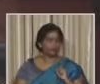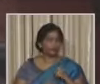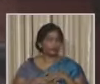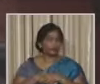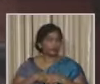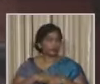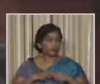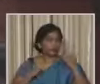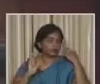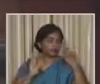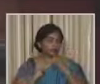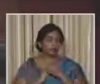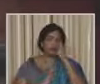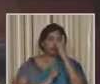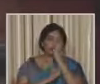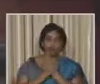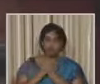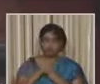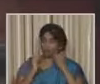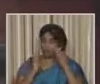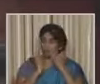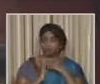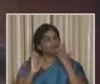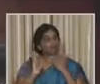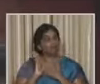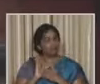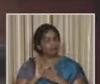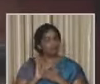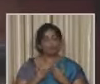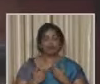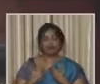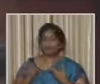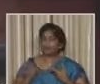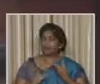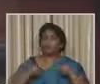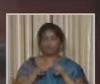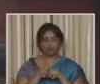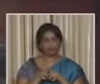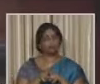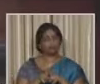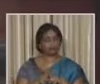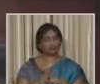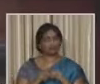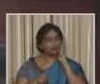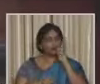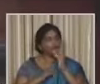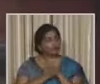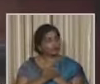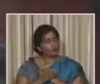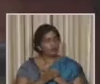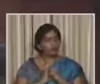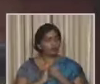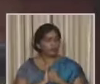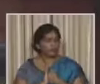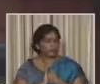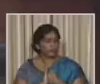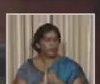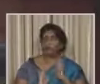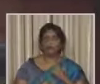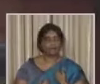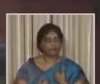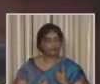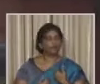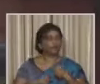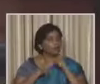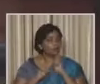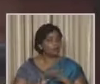ஏனென்றால் இனம் பற்றி, மதம் பற்றி, தாய்நாடு பற்றி எங்கள் ஒவ்வொருவருடைய மனதிலும், ஒவ்வொரு பிரஜையினது மனதிலும் பயபக்தியும் நன்மதிப்பும்